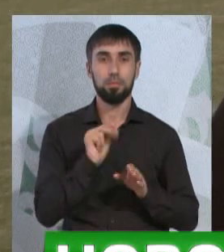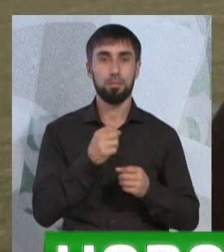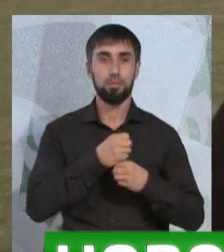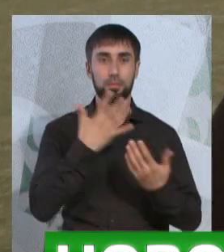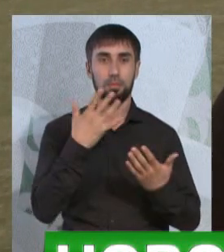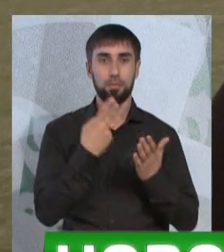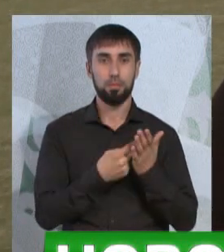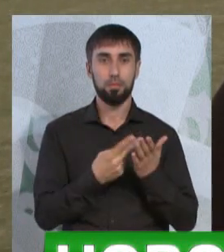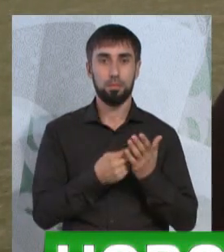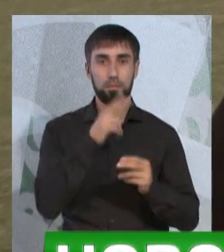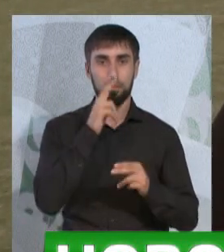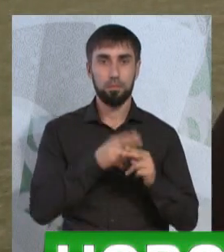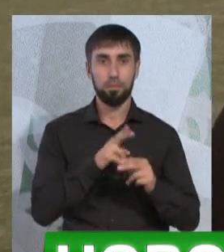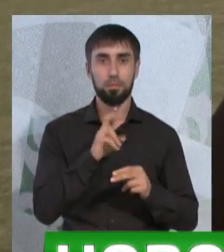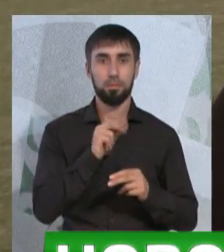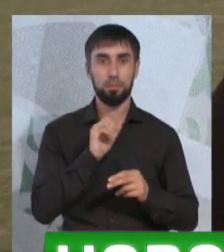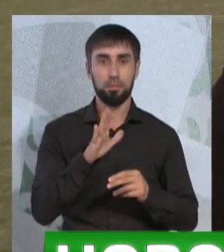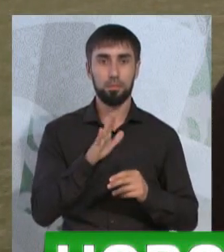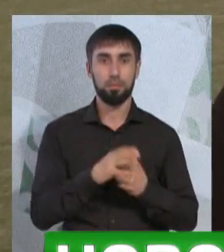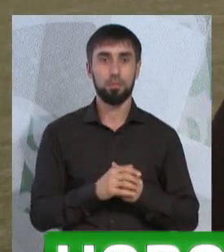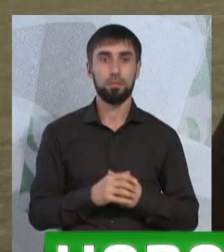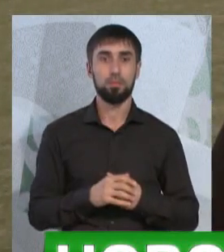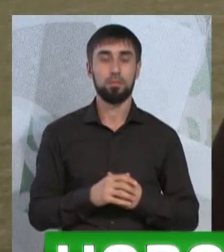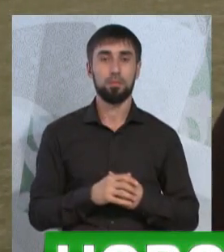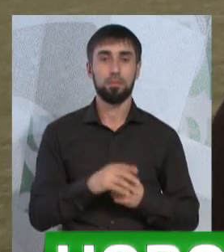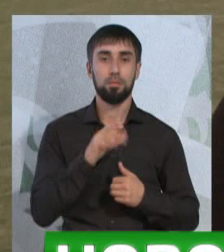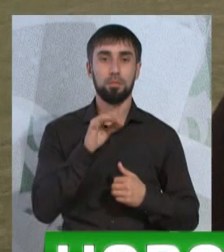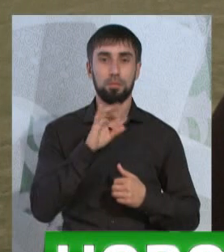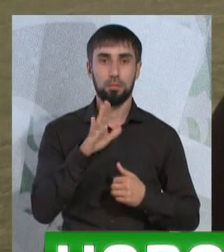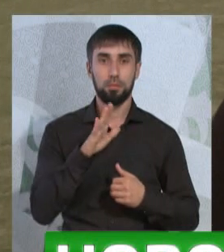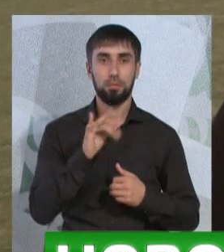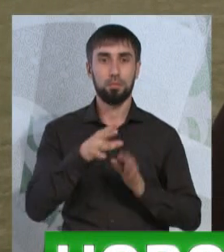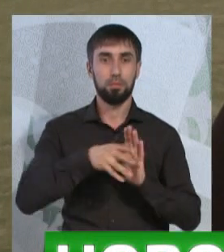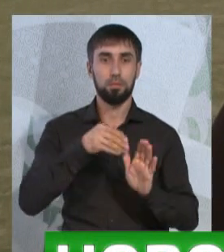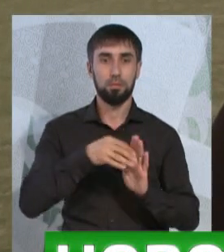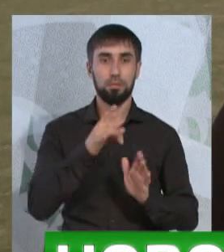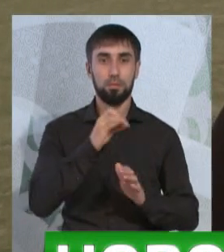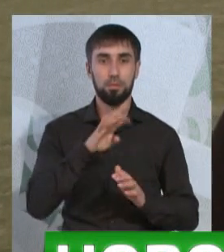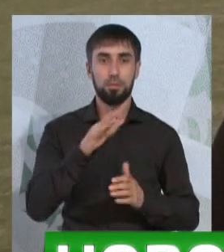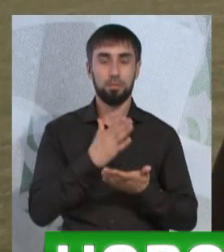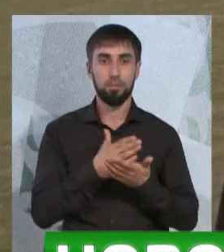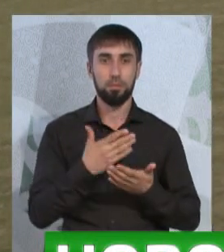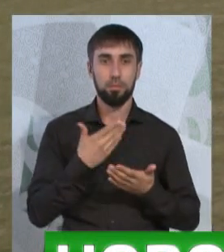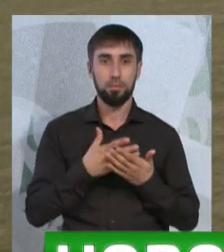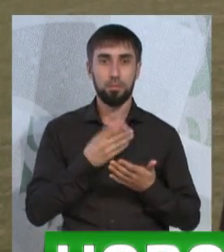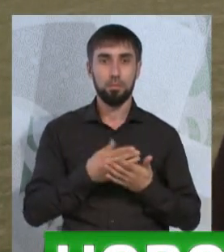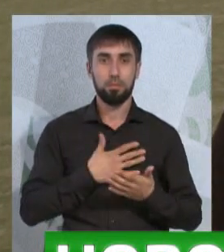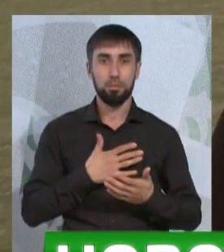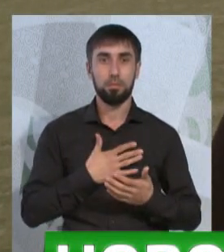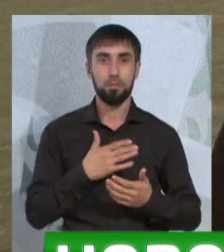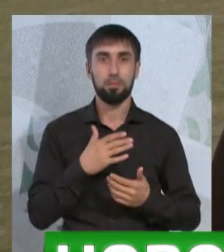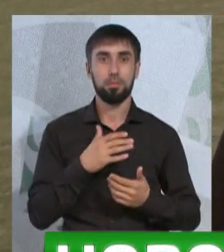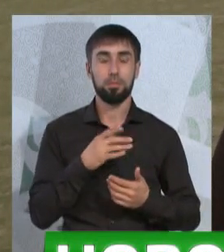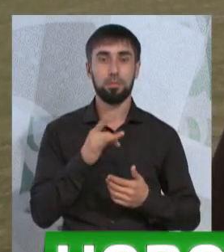как братья Бакаевы, Аздоев, сборная России. Есть два наших представителя с маленького региона